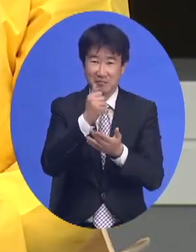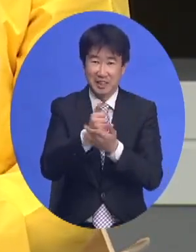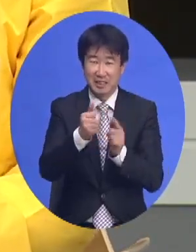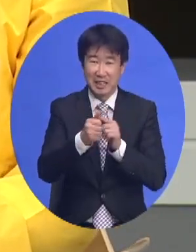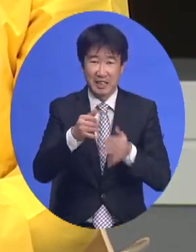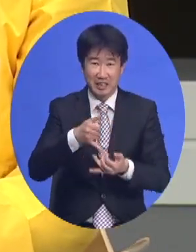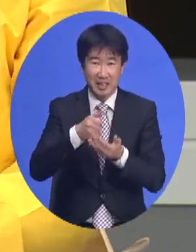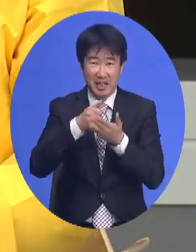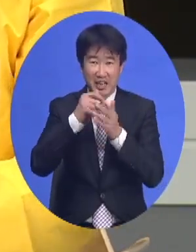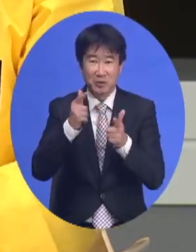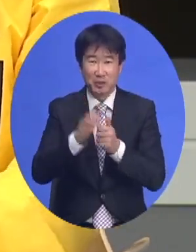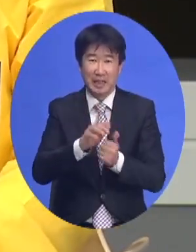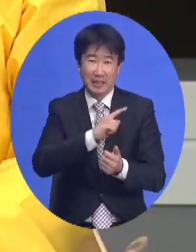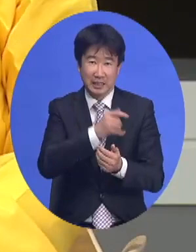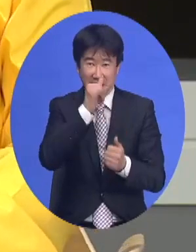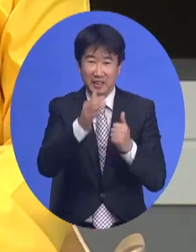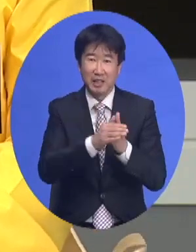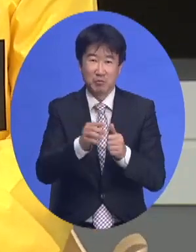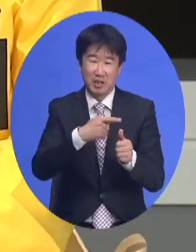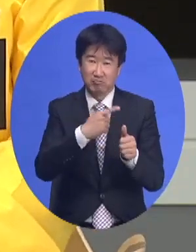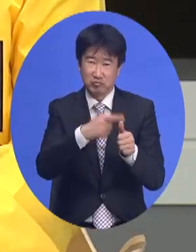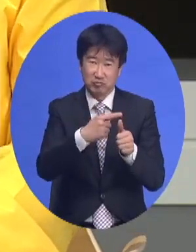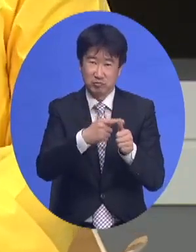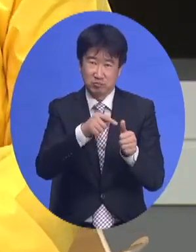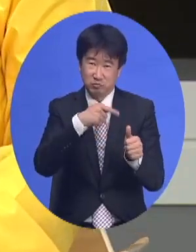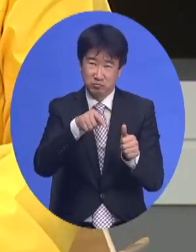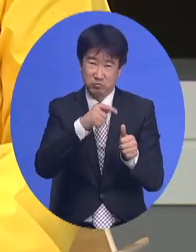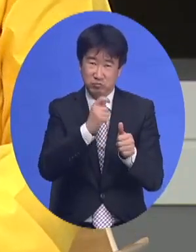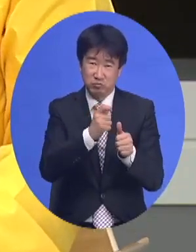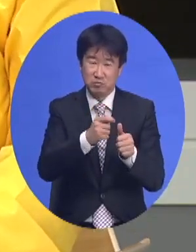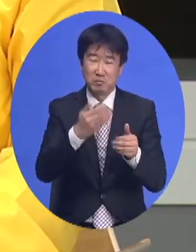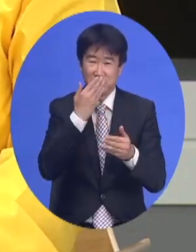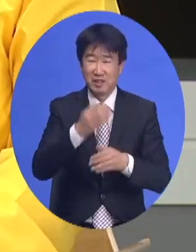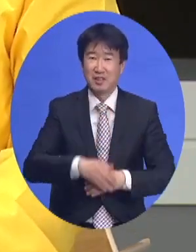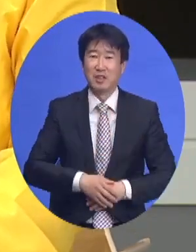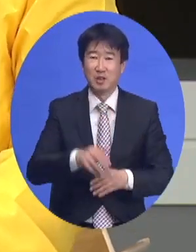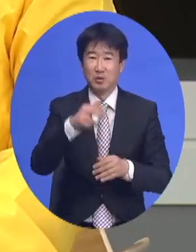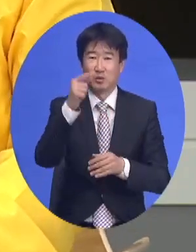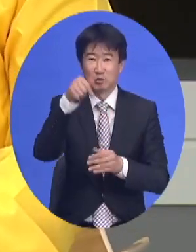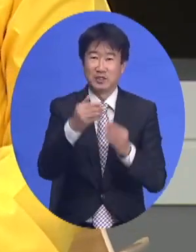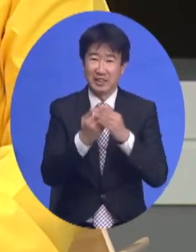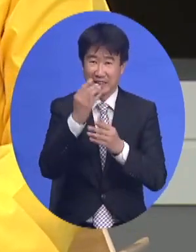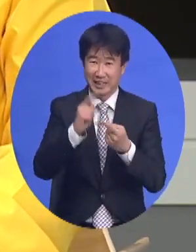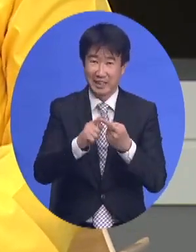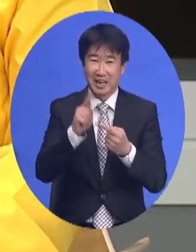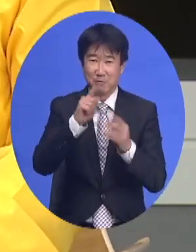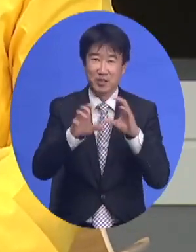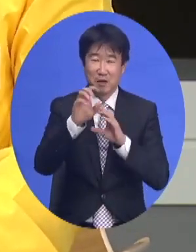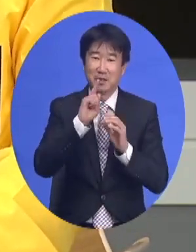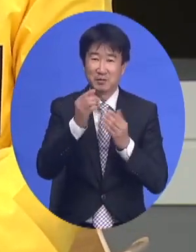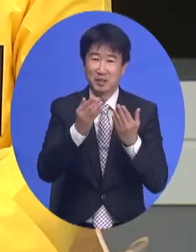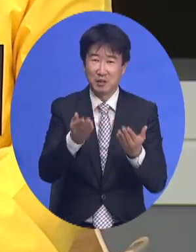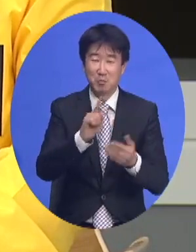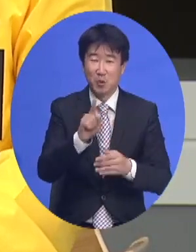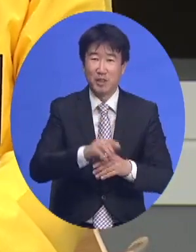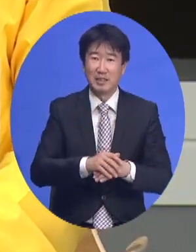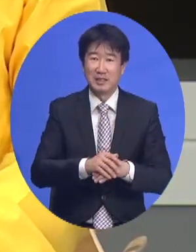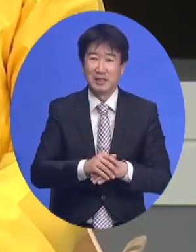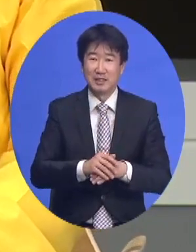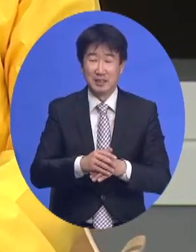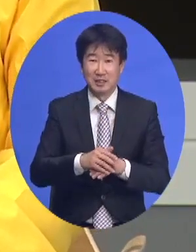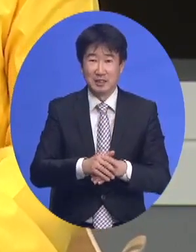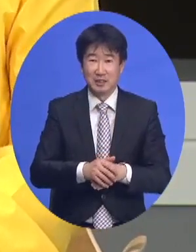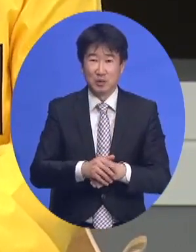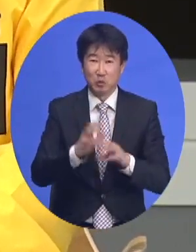선생이기 때문에 훈계할 수 있는 겁니다. 조국 사태에 대해서는 다시 한번 말씀을 드리지만 당시에